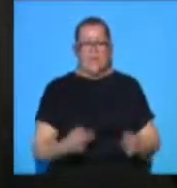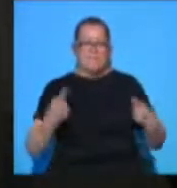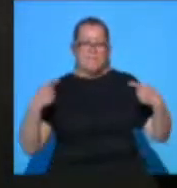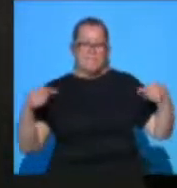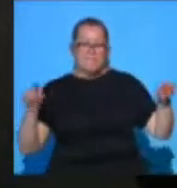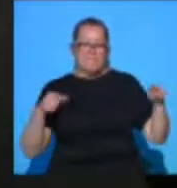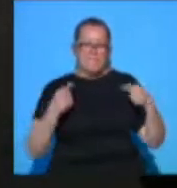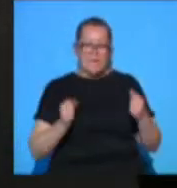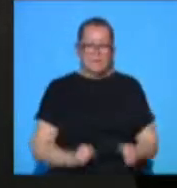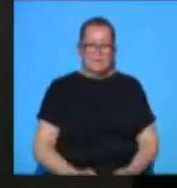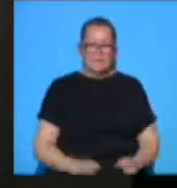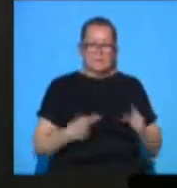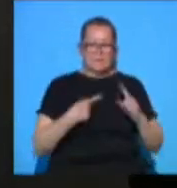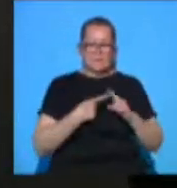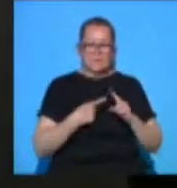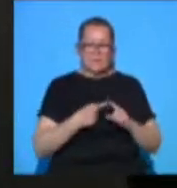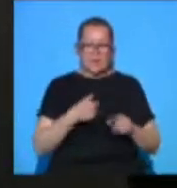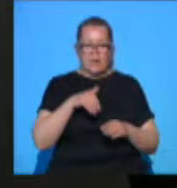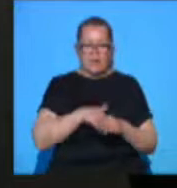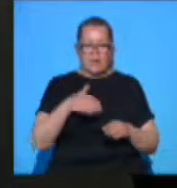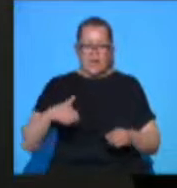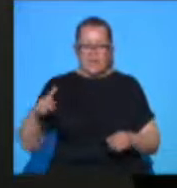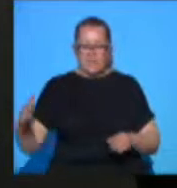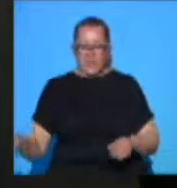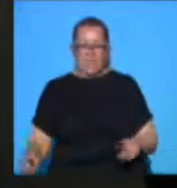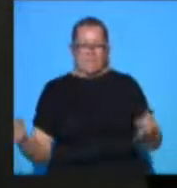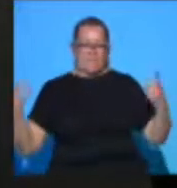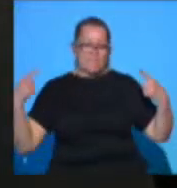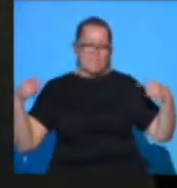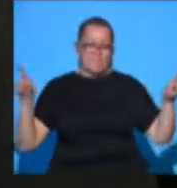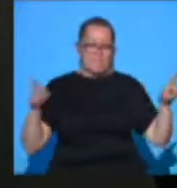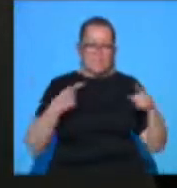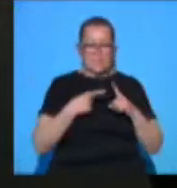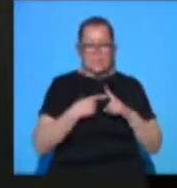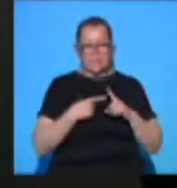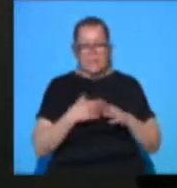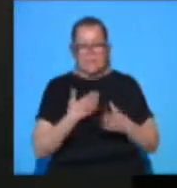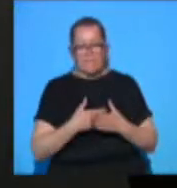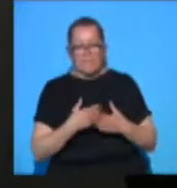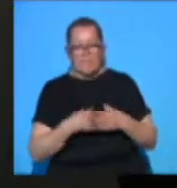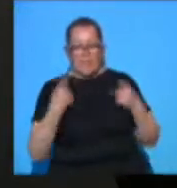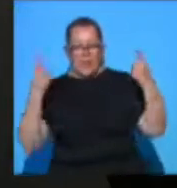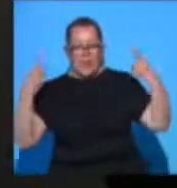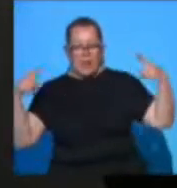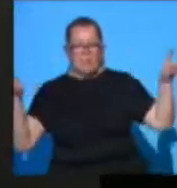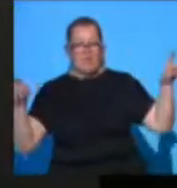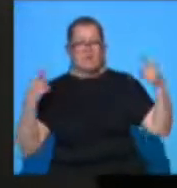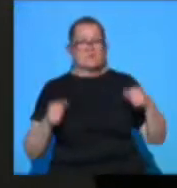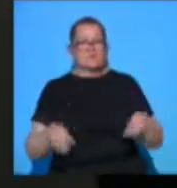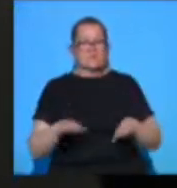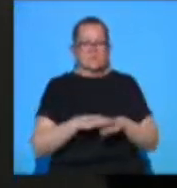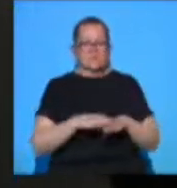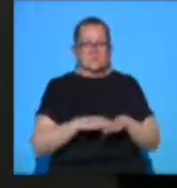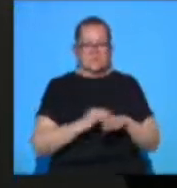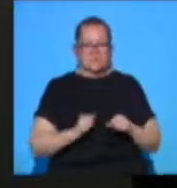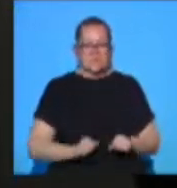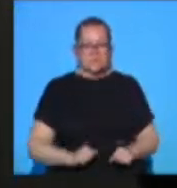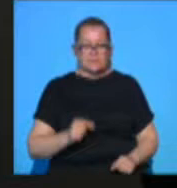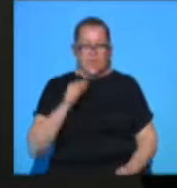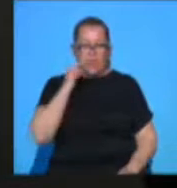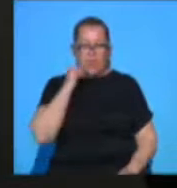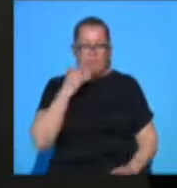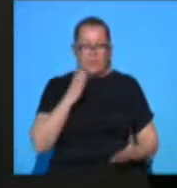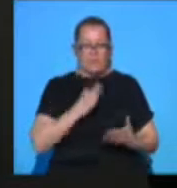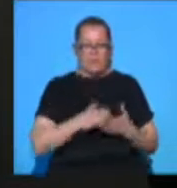petreceri. Fiecare seară se va termina cu câte o petrecere, pentru că într-un festival, așa simțim noi în această ediție, că oamenii trebuie să